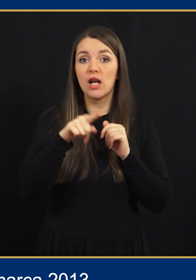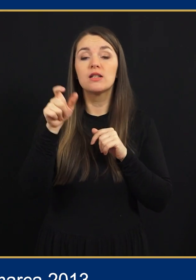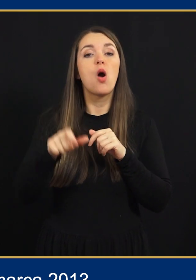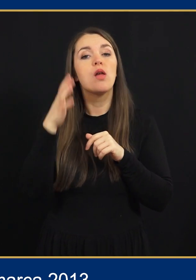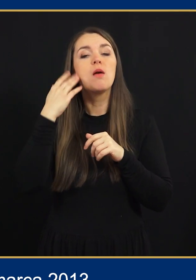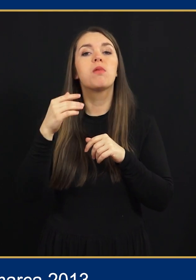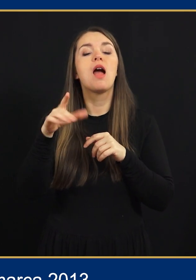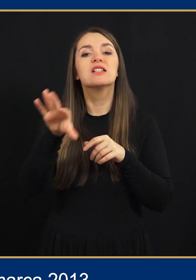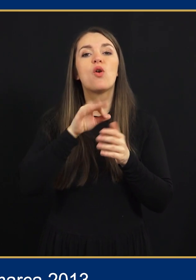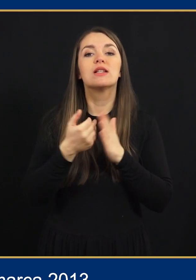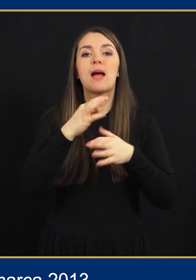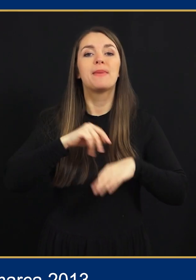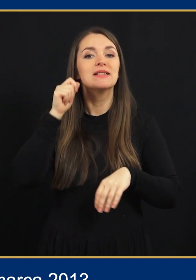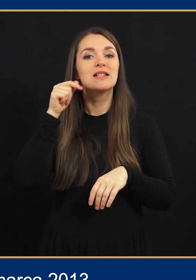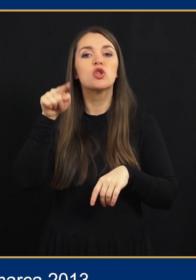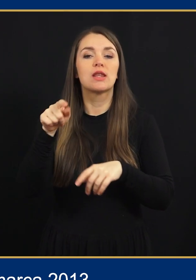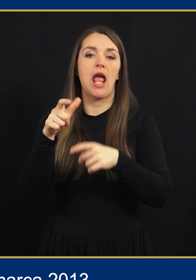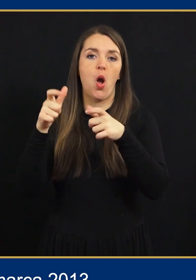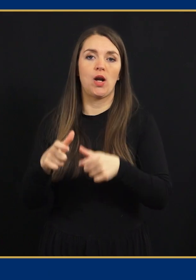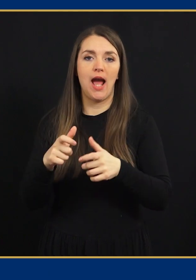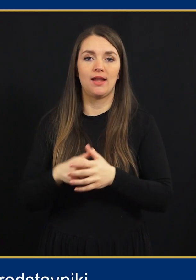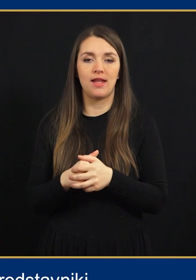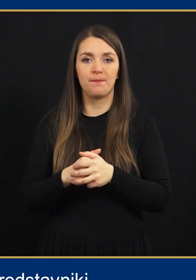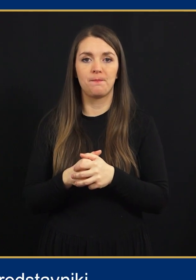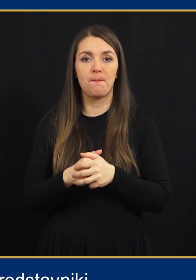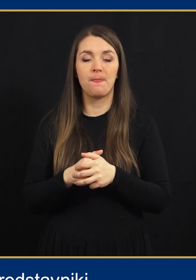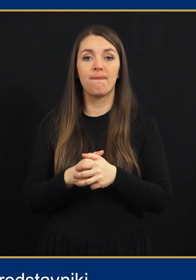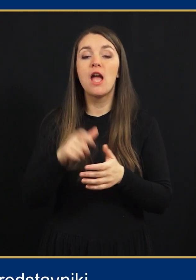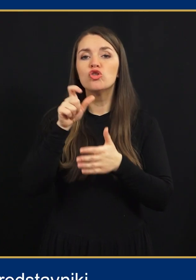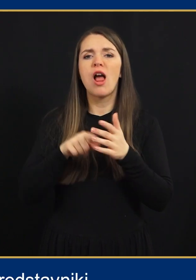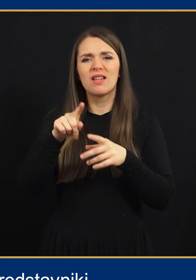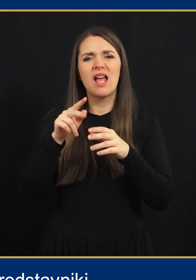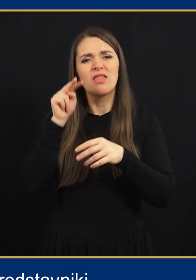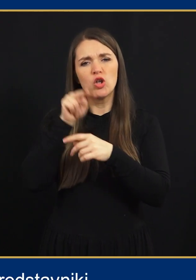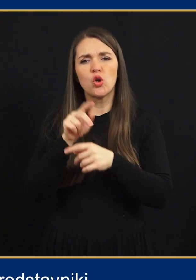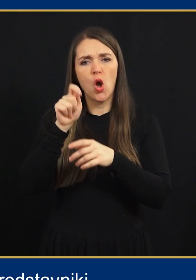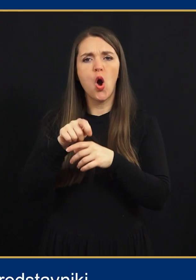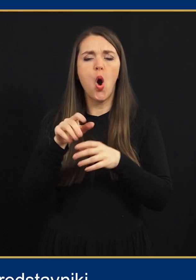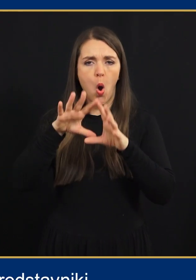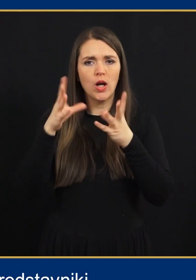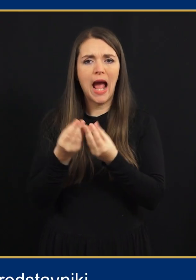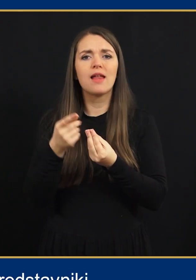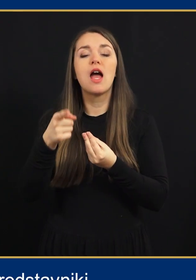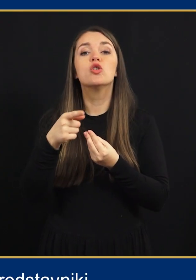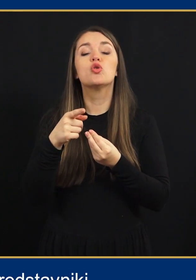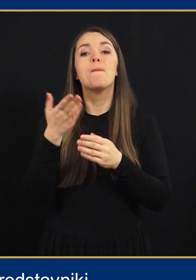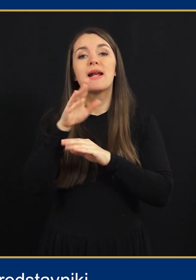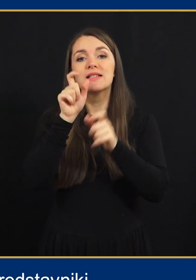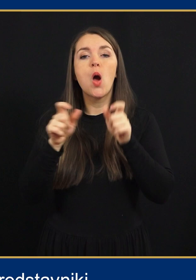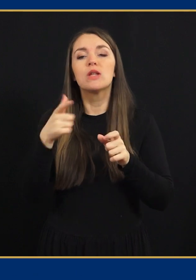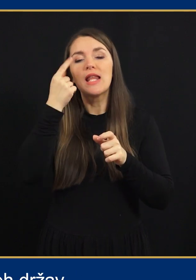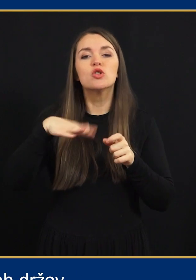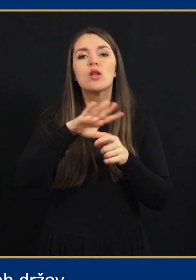bila izvoljena za predsednico tega organa. Člani tega nadzornega organa so predstavniki nacionalnih